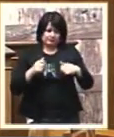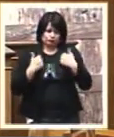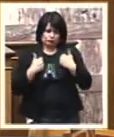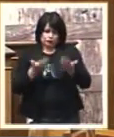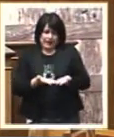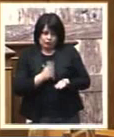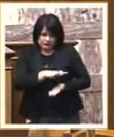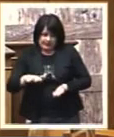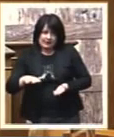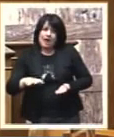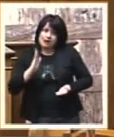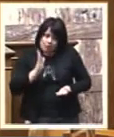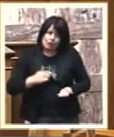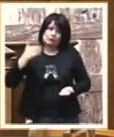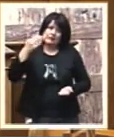και στους νέους ανθρώπους.